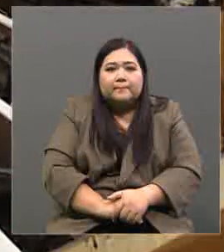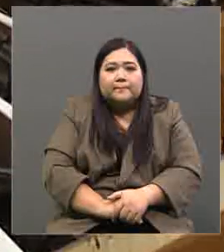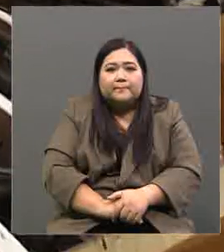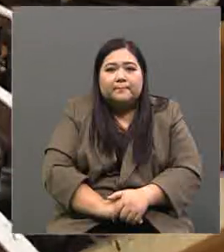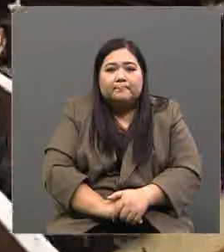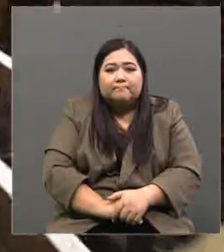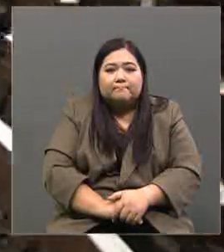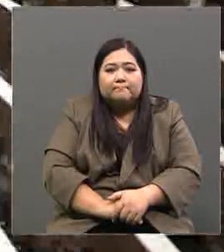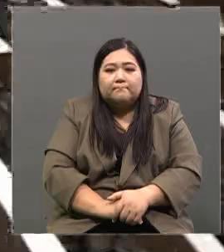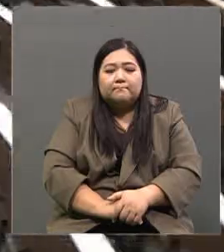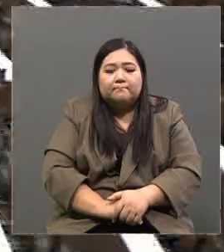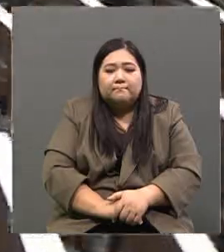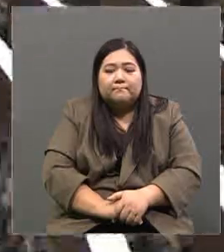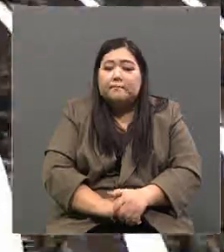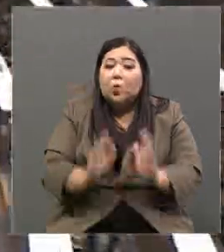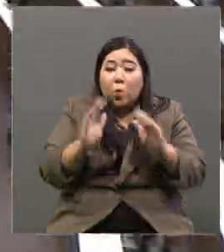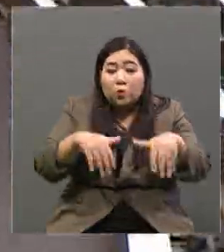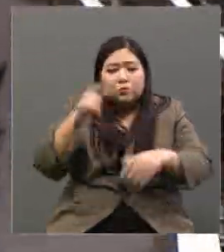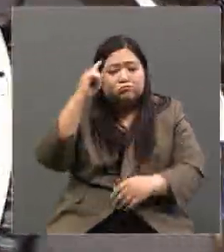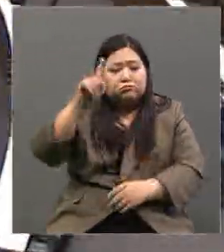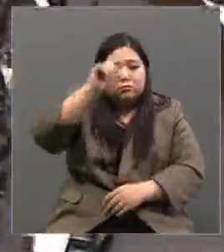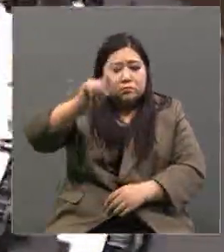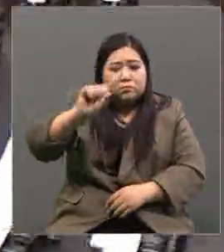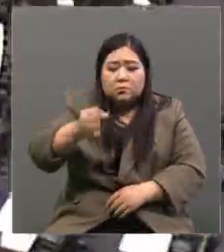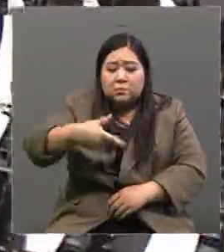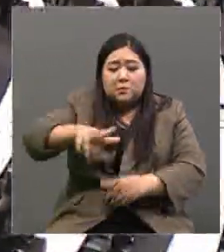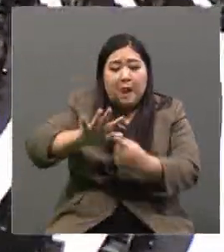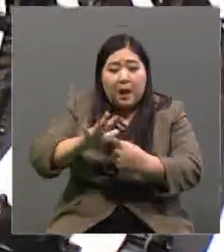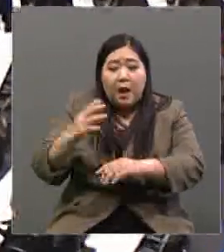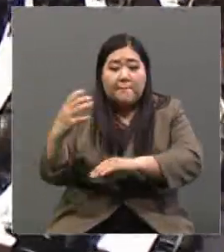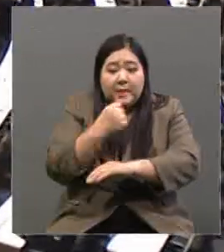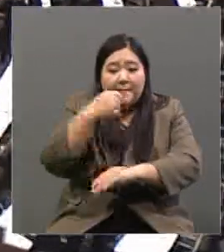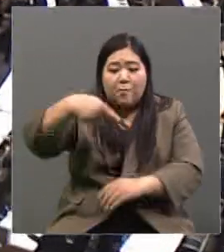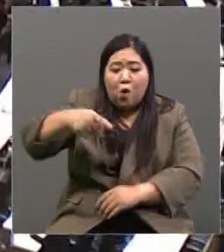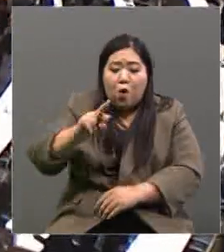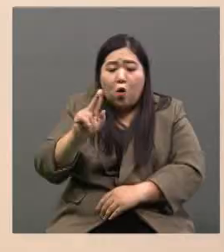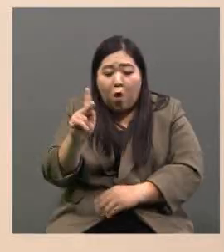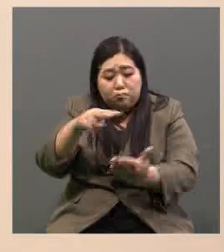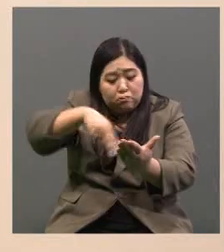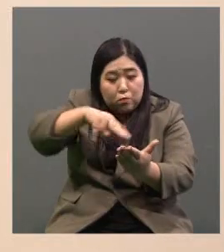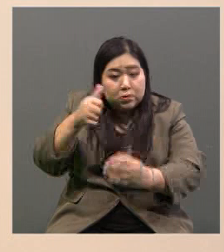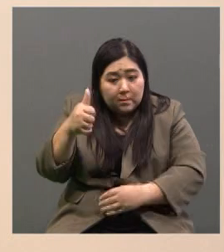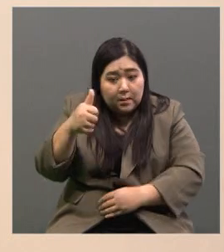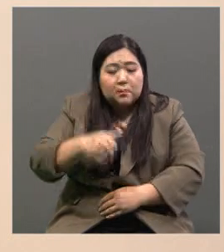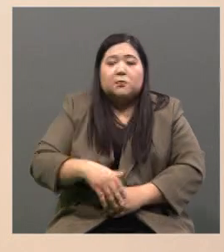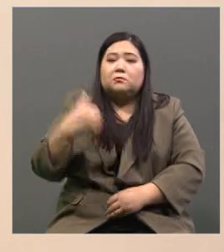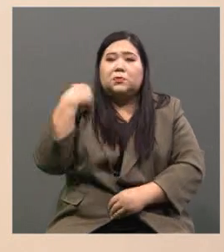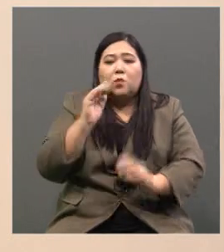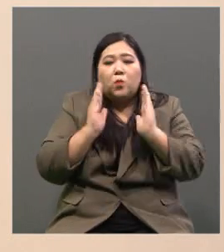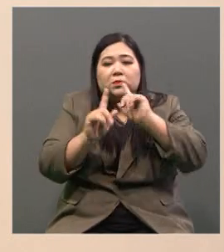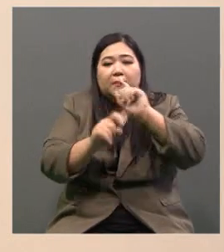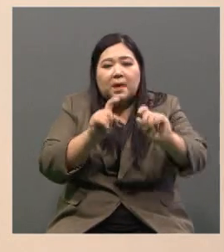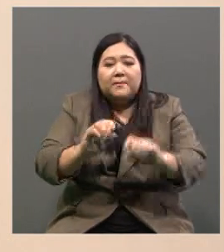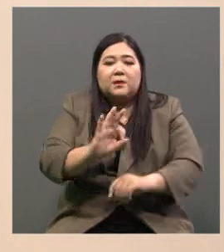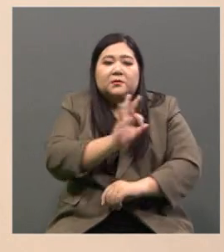นะก็อย่างที่บอกไปส่วนข้อสงสัยว่าสภานั้นมีอำนาจในการพิจารณาพ.ร.ก.หรือไม่นะครับว ว่าจะเป็นน่าจะเป็นประเด็นที่สมาชิกอภิ